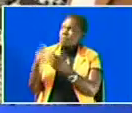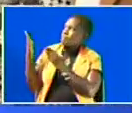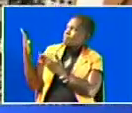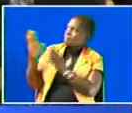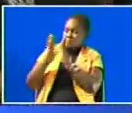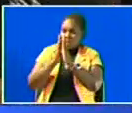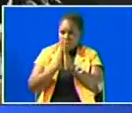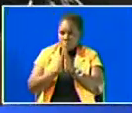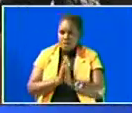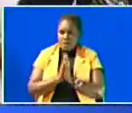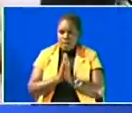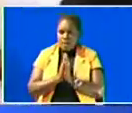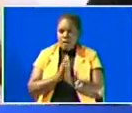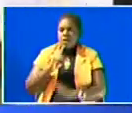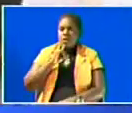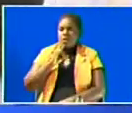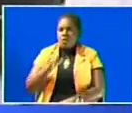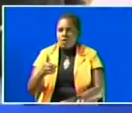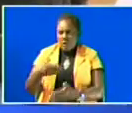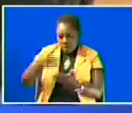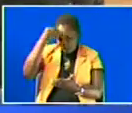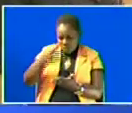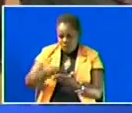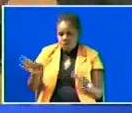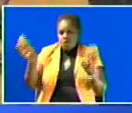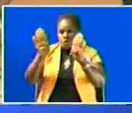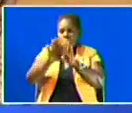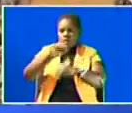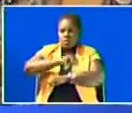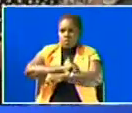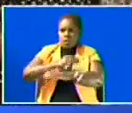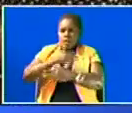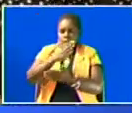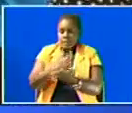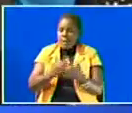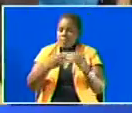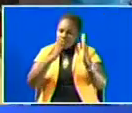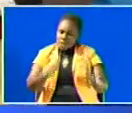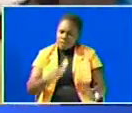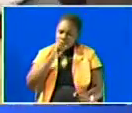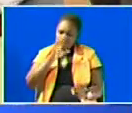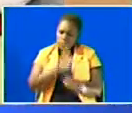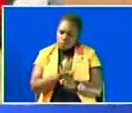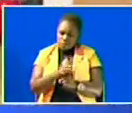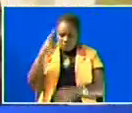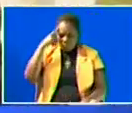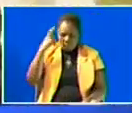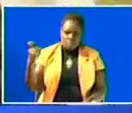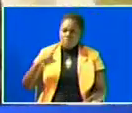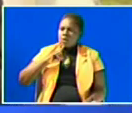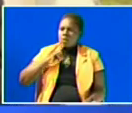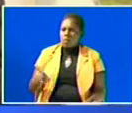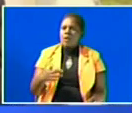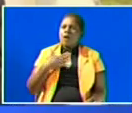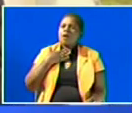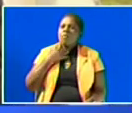ibada hii kufuatia agizo la Wizara ya Elimu kuifunga shule hiyo, baadhi ya viongozi waliahidi kukaidi amri hiyo.